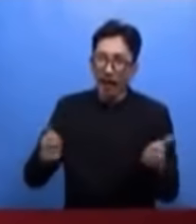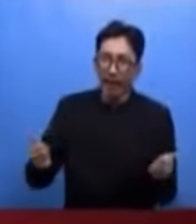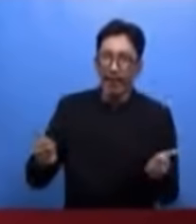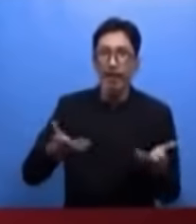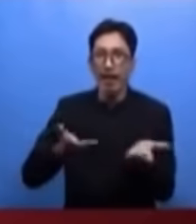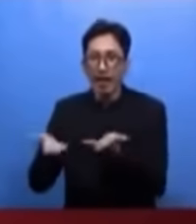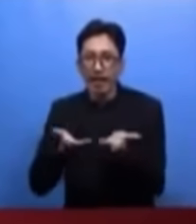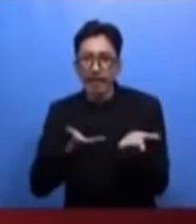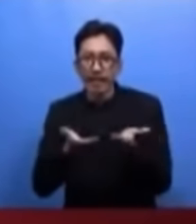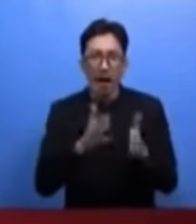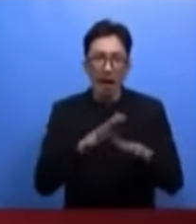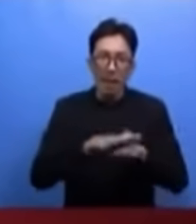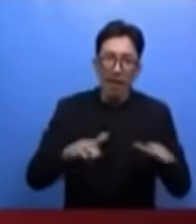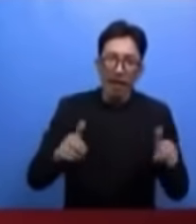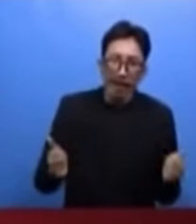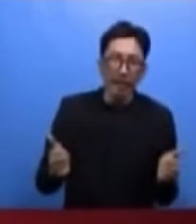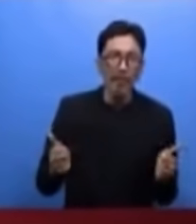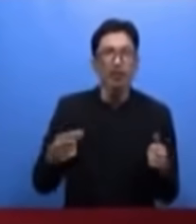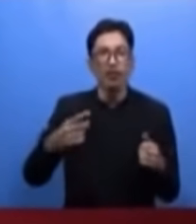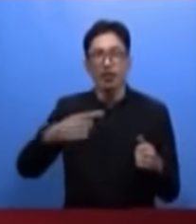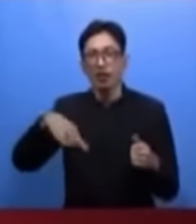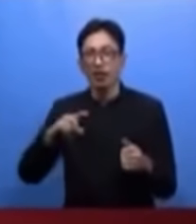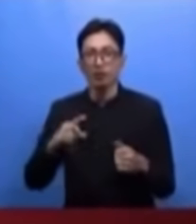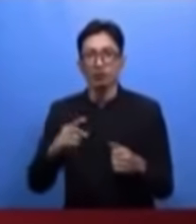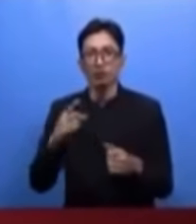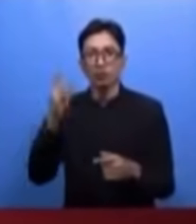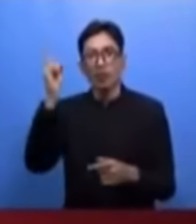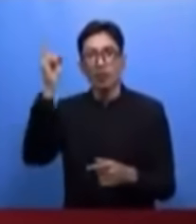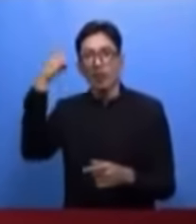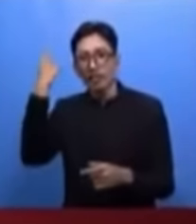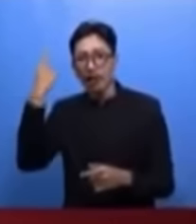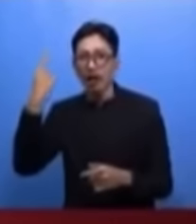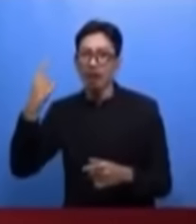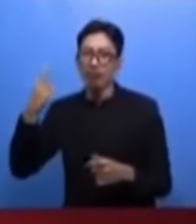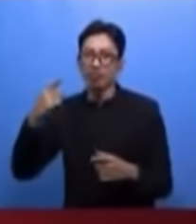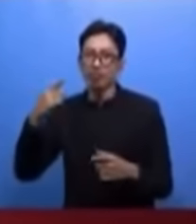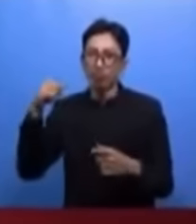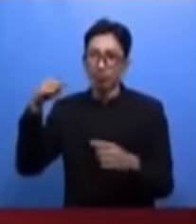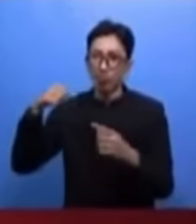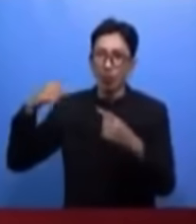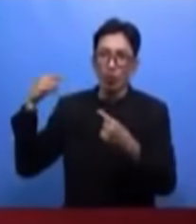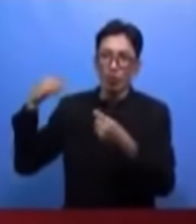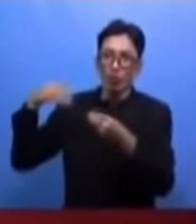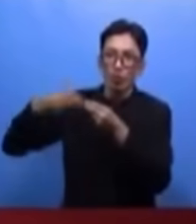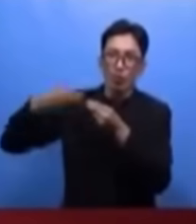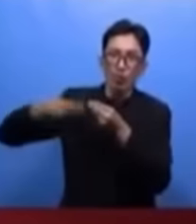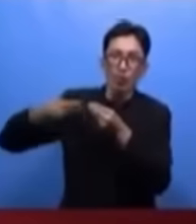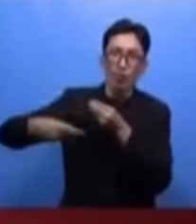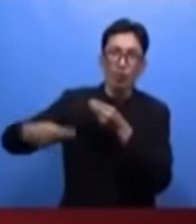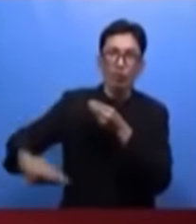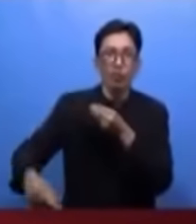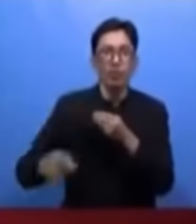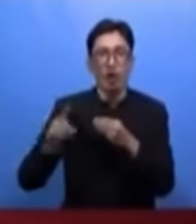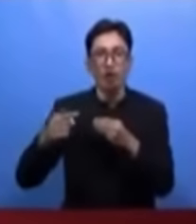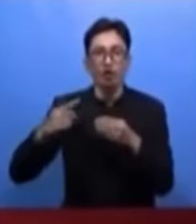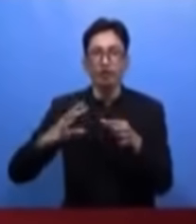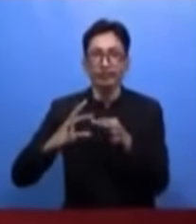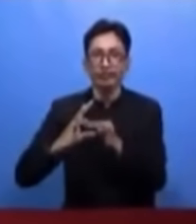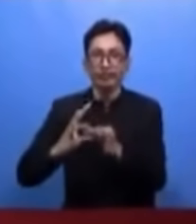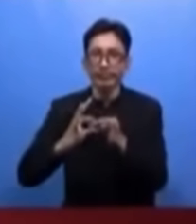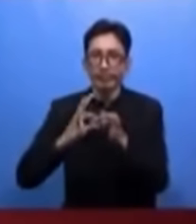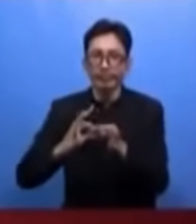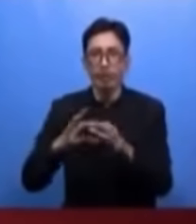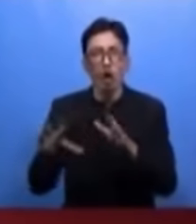aman melayani betul-betul e-government, clean government, good corporate governance, dan keadilan serta